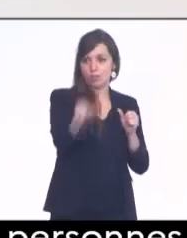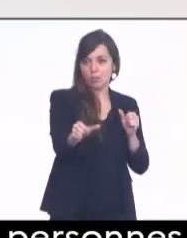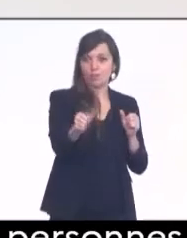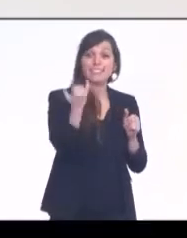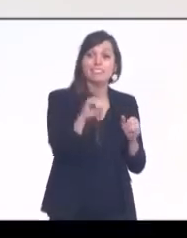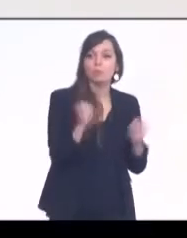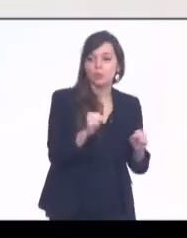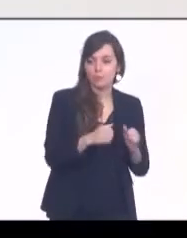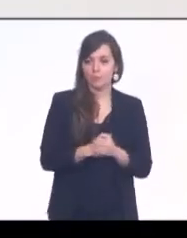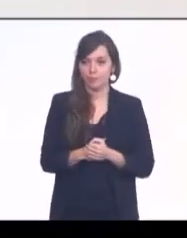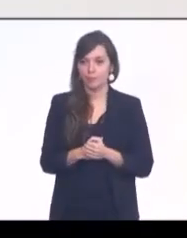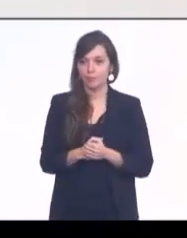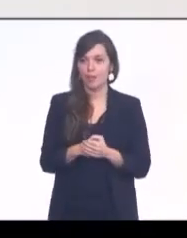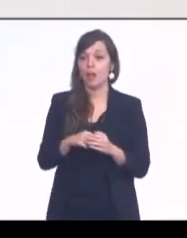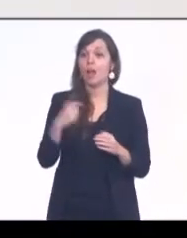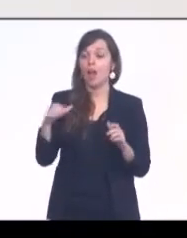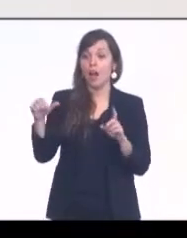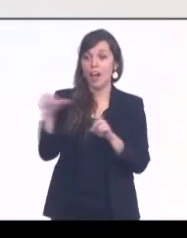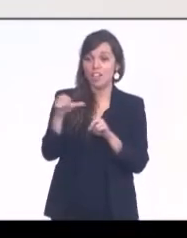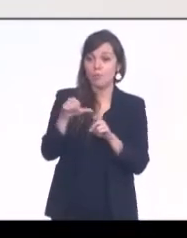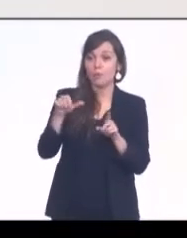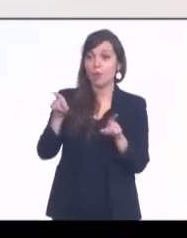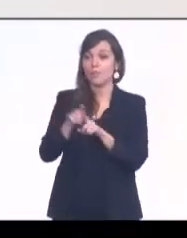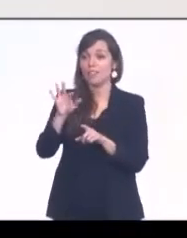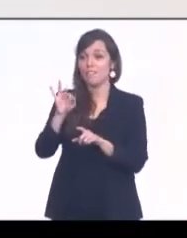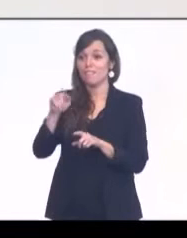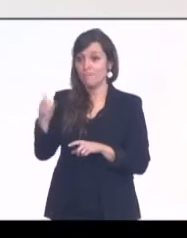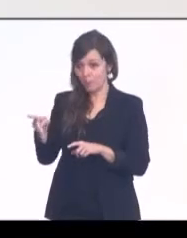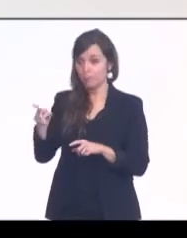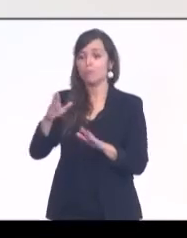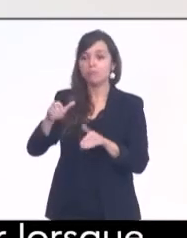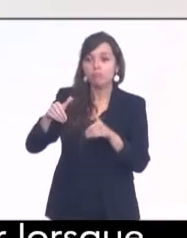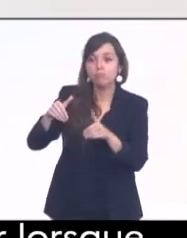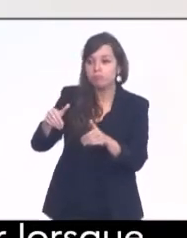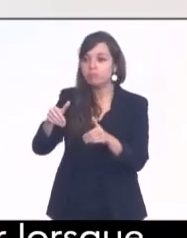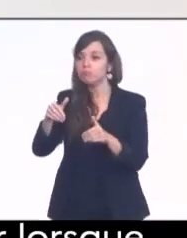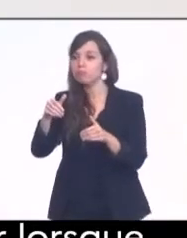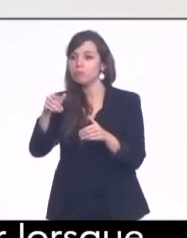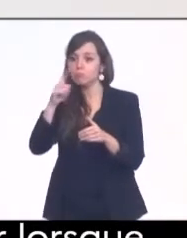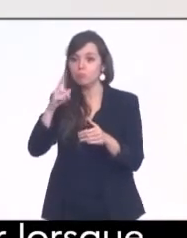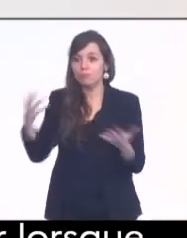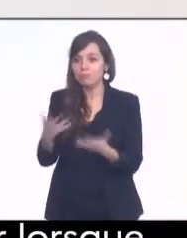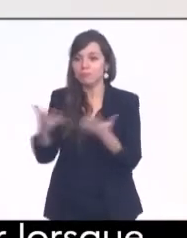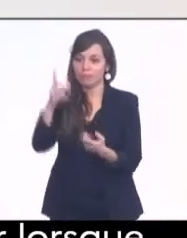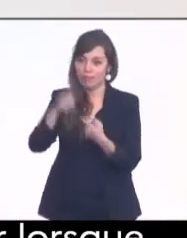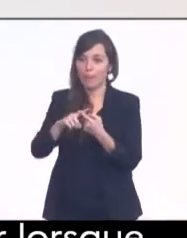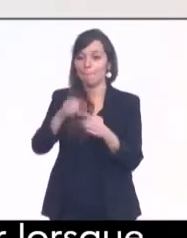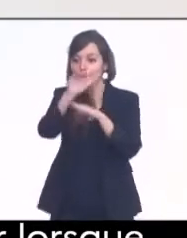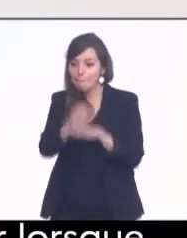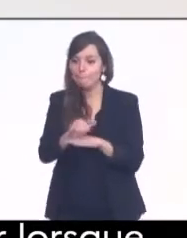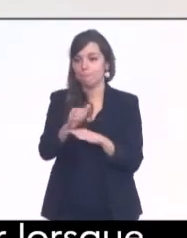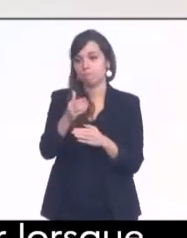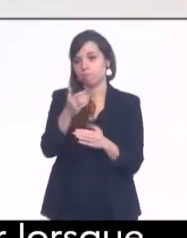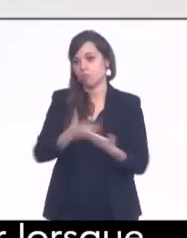mesures dans la durée sont prises par la GFIP et le FIP pour protéger dans cette période l'emploi des personnes. Des aides